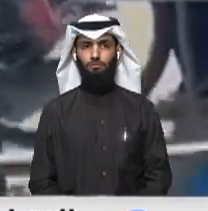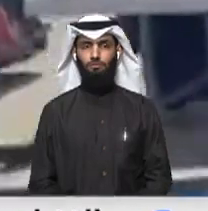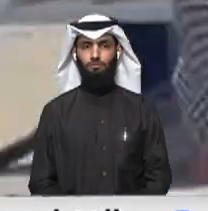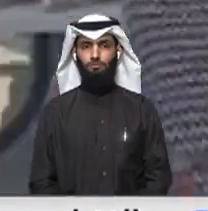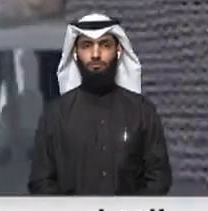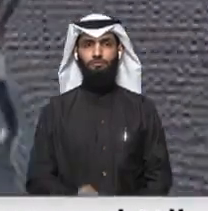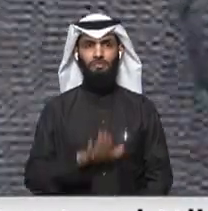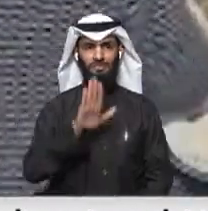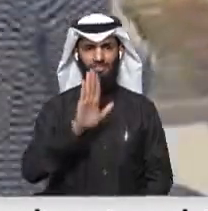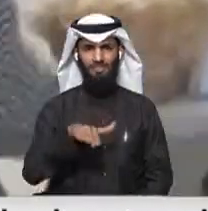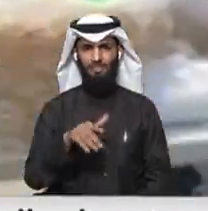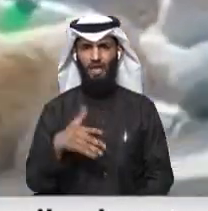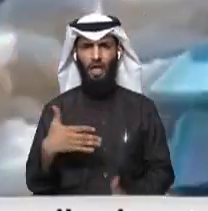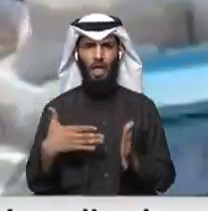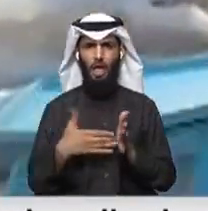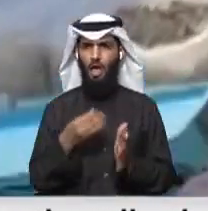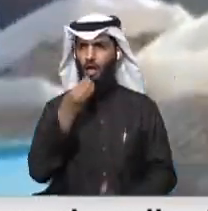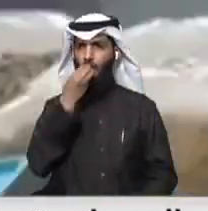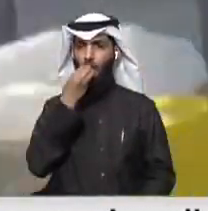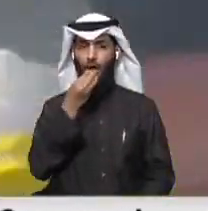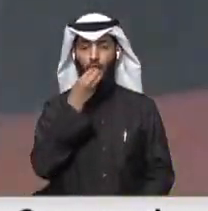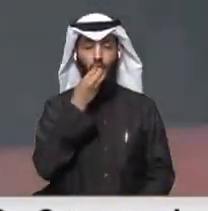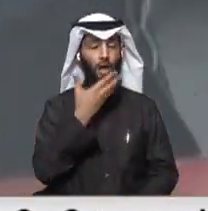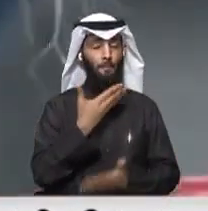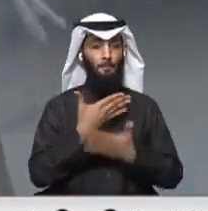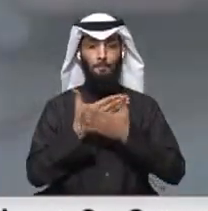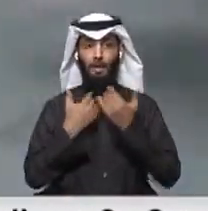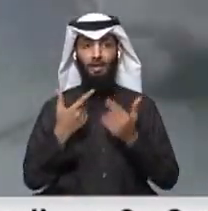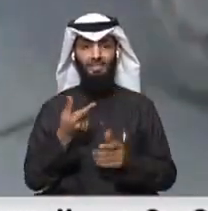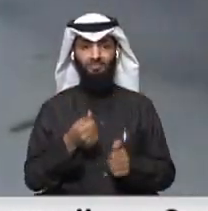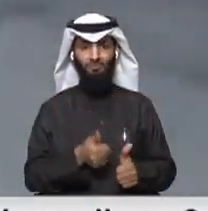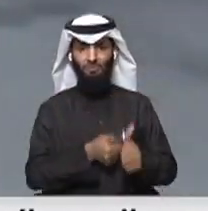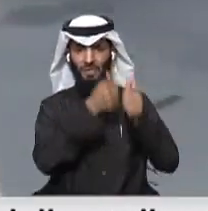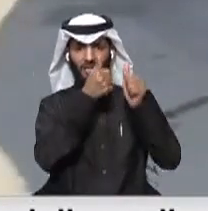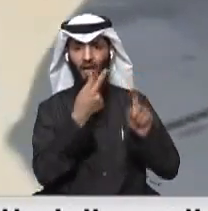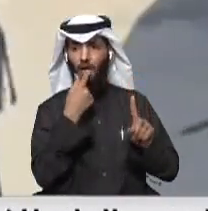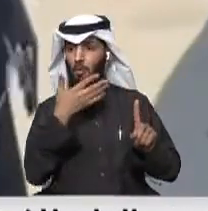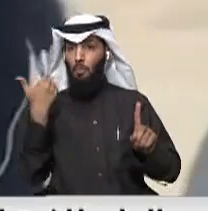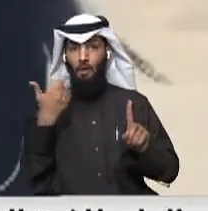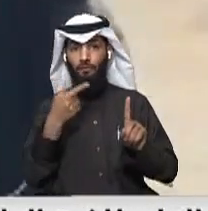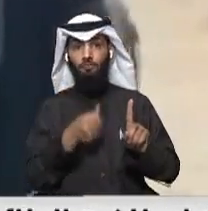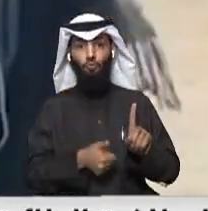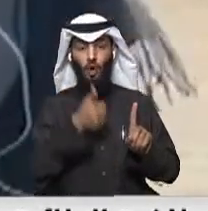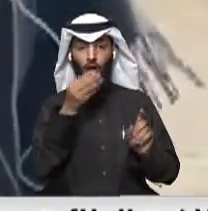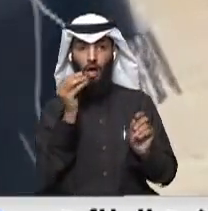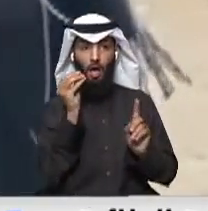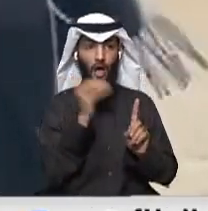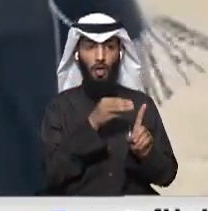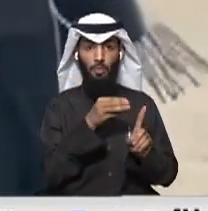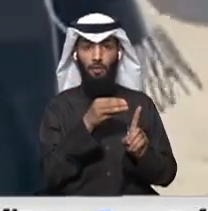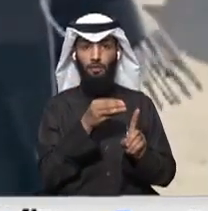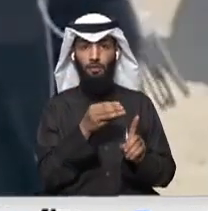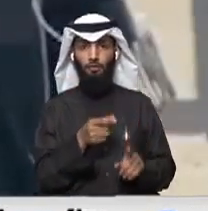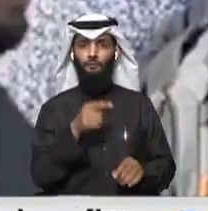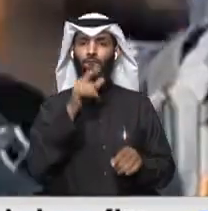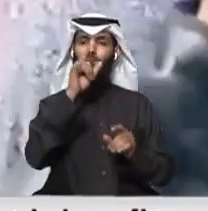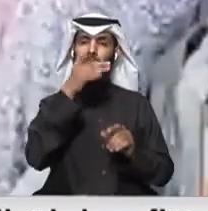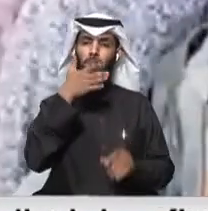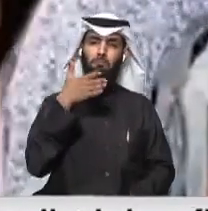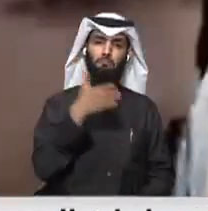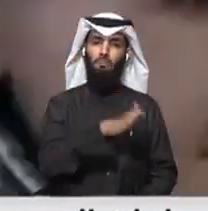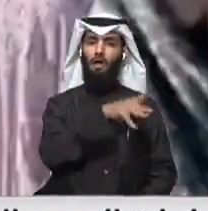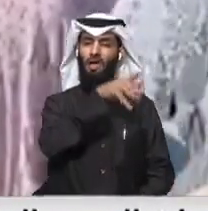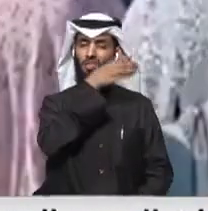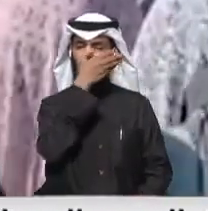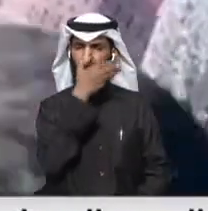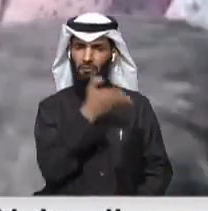حتى لقمة العيش المفقودة حين توفرت لأهل غزة أصبحت مغمسة بالدماء، فالاحتلال